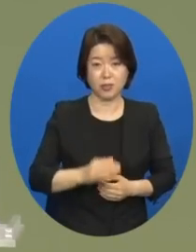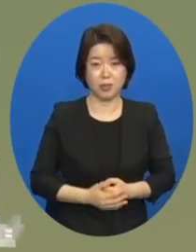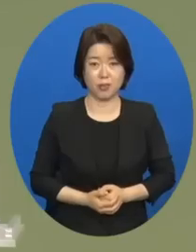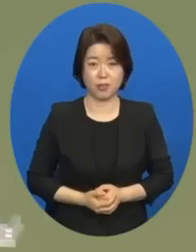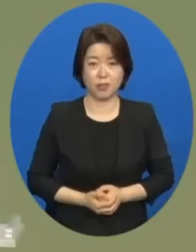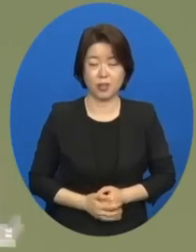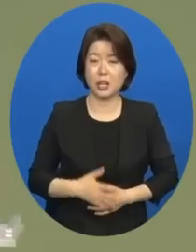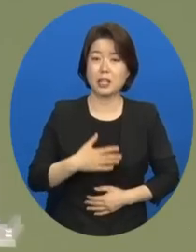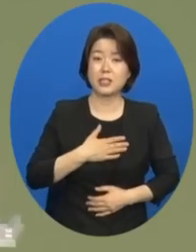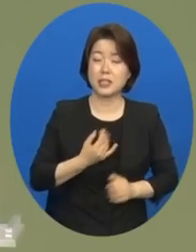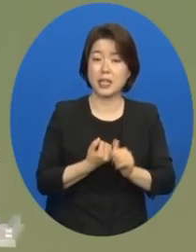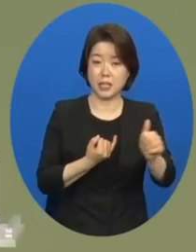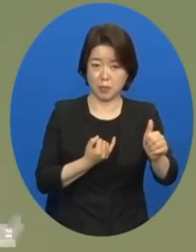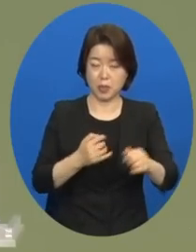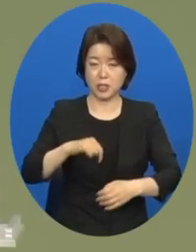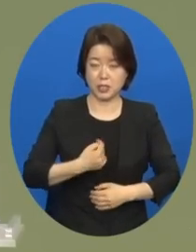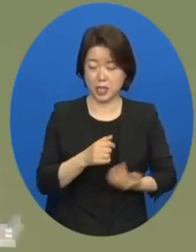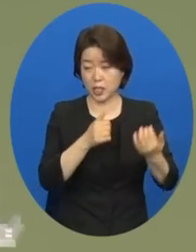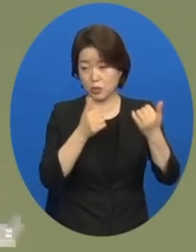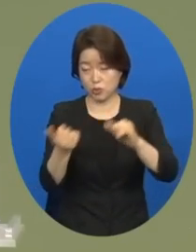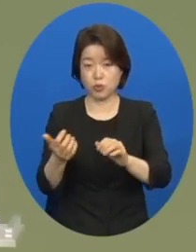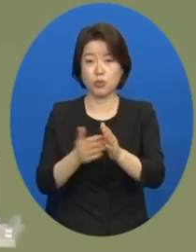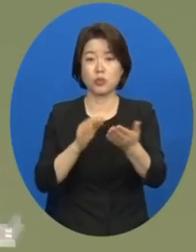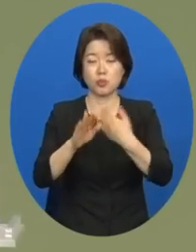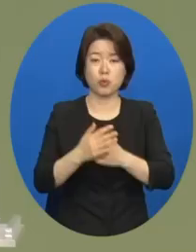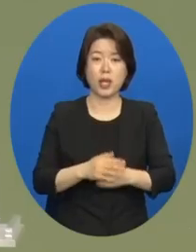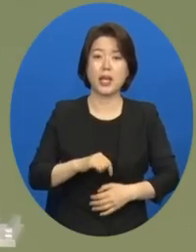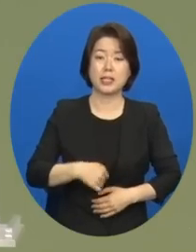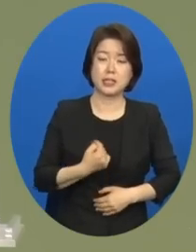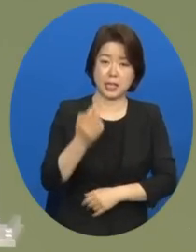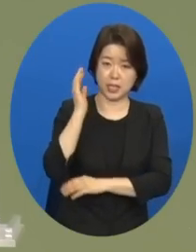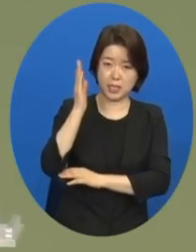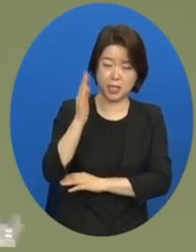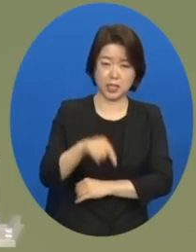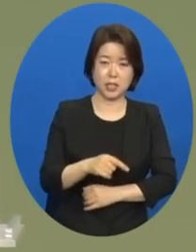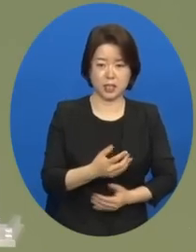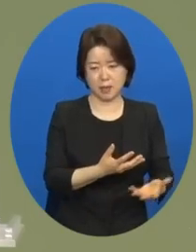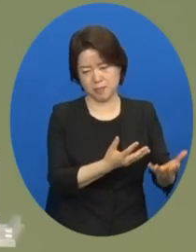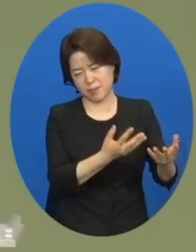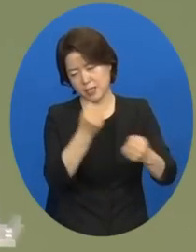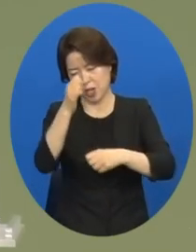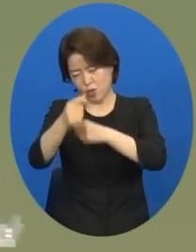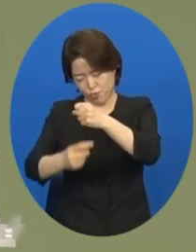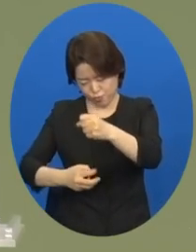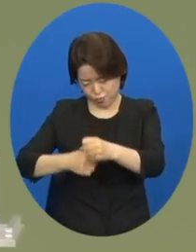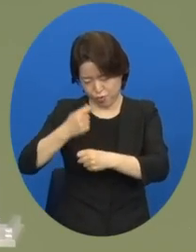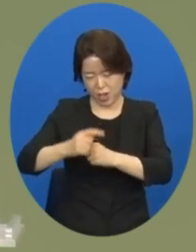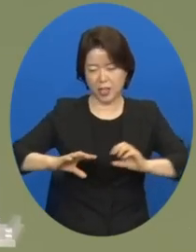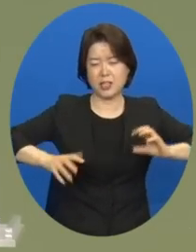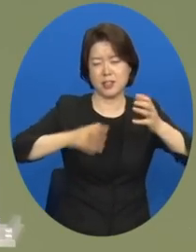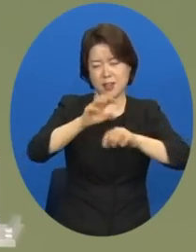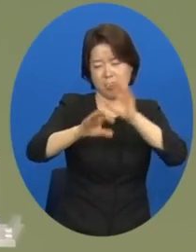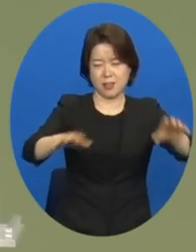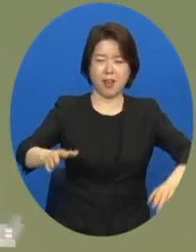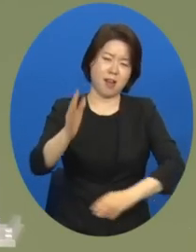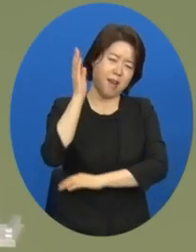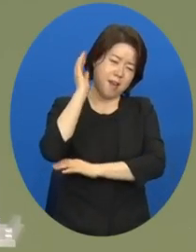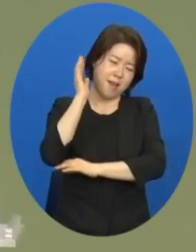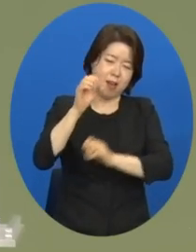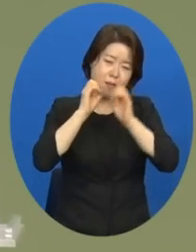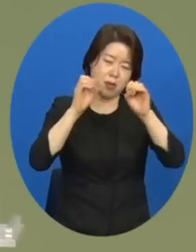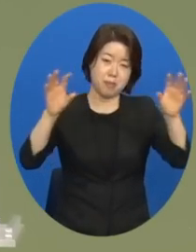남편이 자기가 죽은 뒤에 본인의 얘기가 이렇게 수십 년 동안 전 세계 알려질 줄